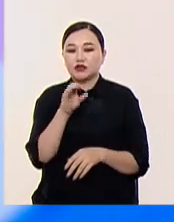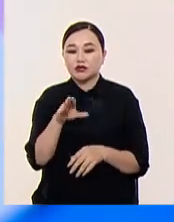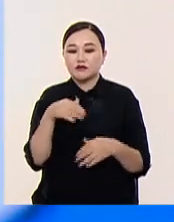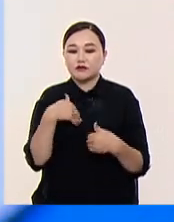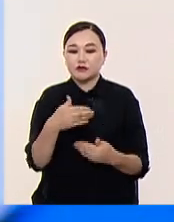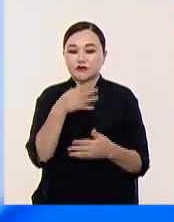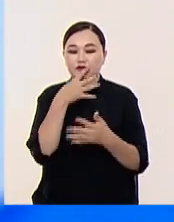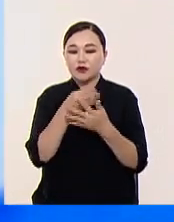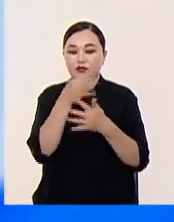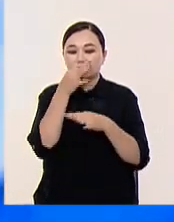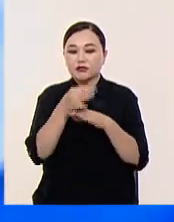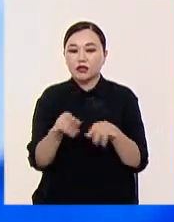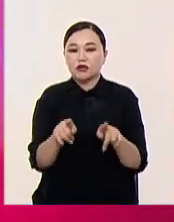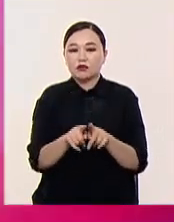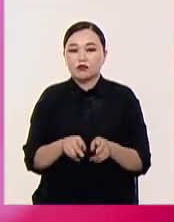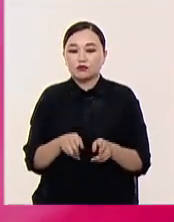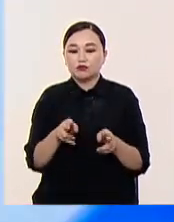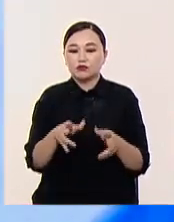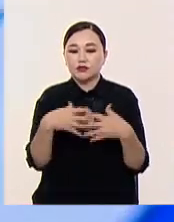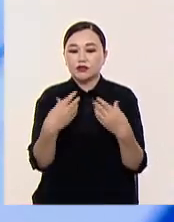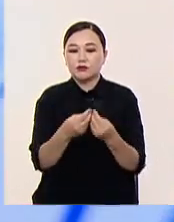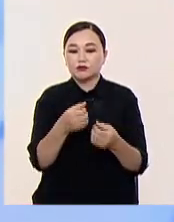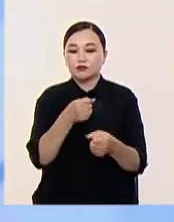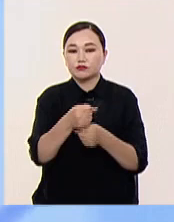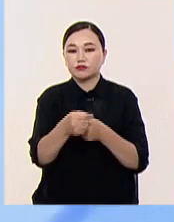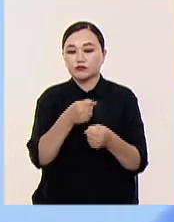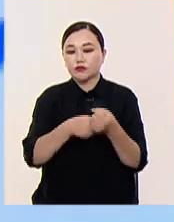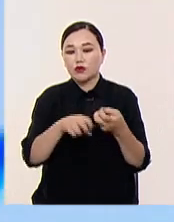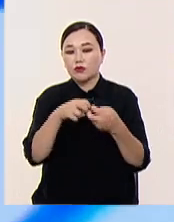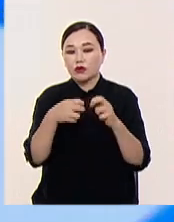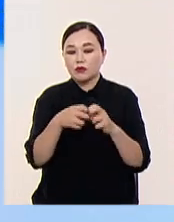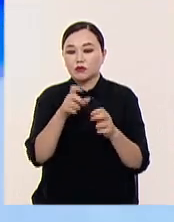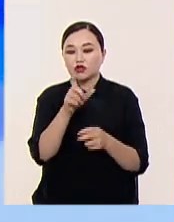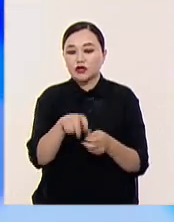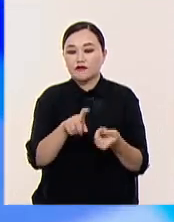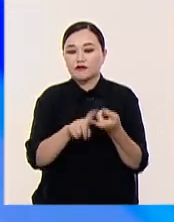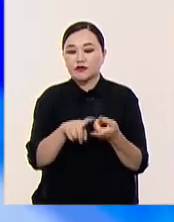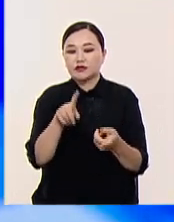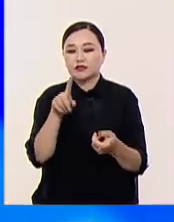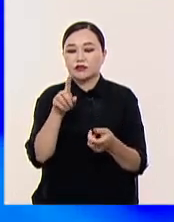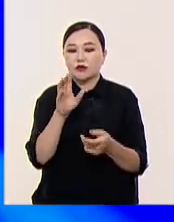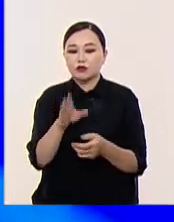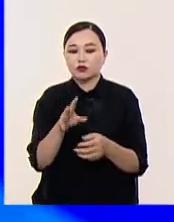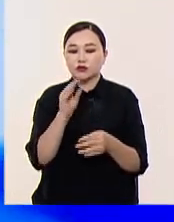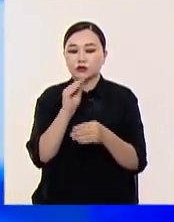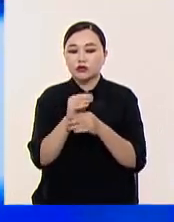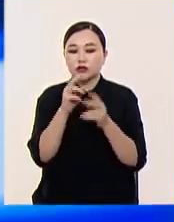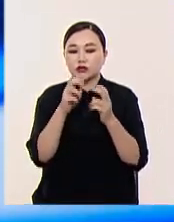ұсынысын айтты. Сөйтіп, бұл қылмыс бойынша отбасы тұрмыстық қатынастар саласында тұрған адамға қатысты деген қосымша